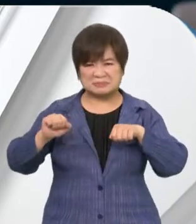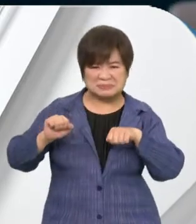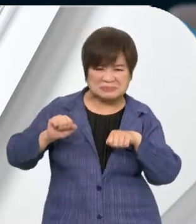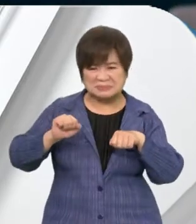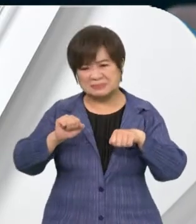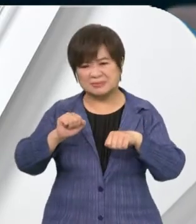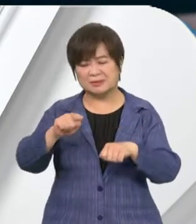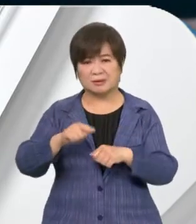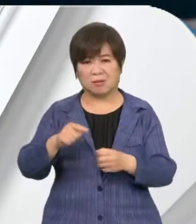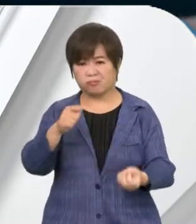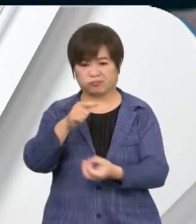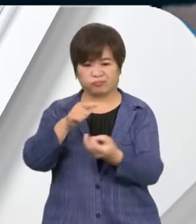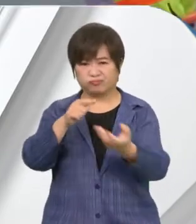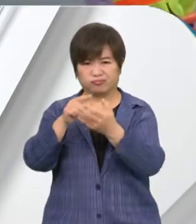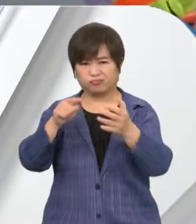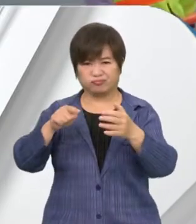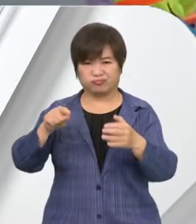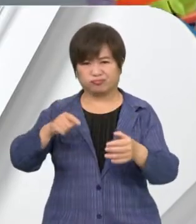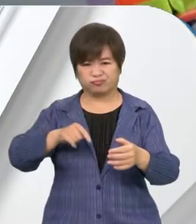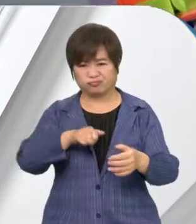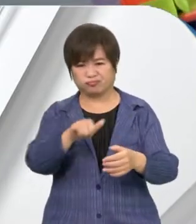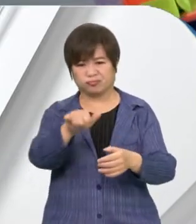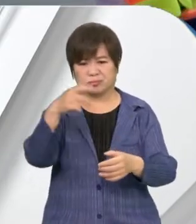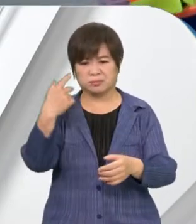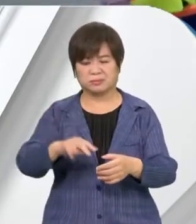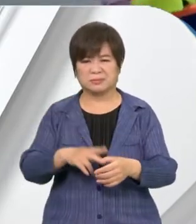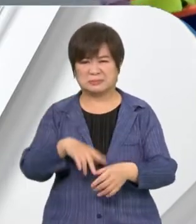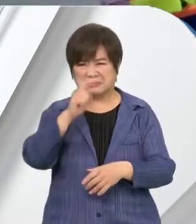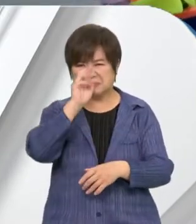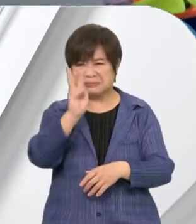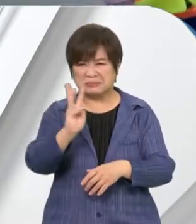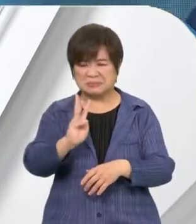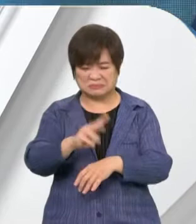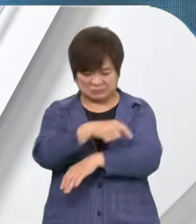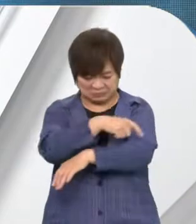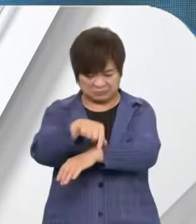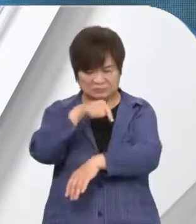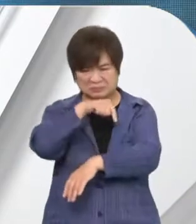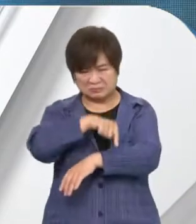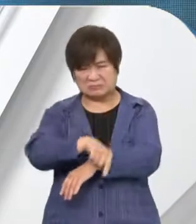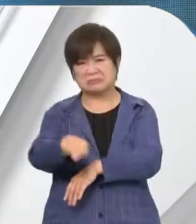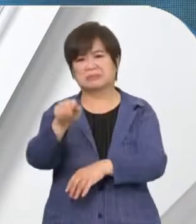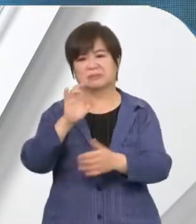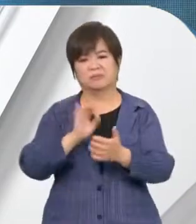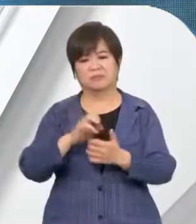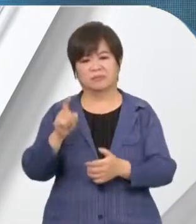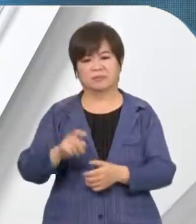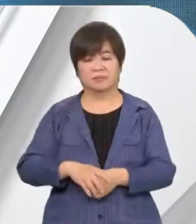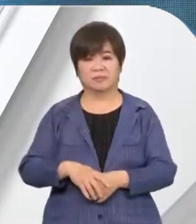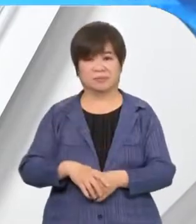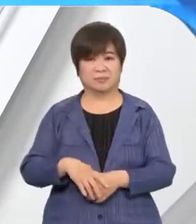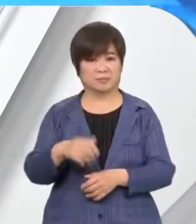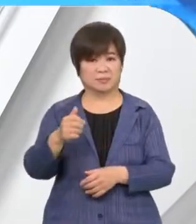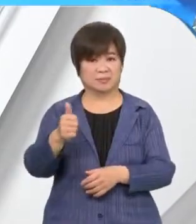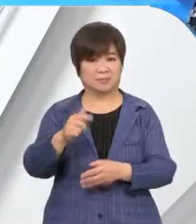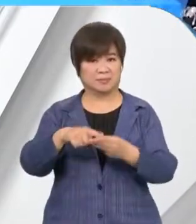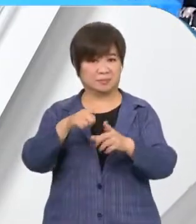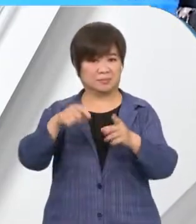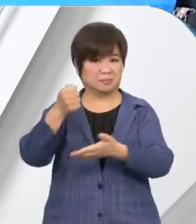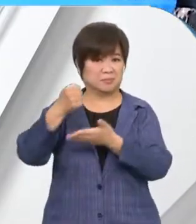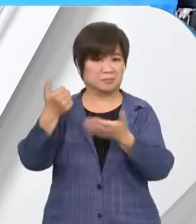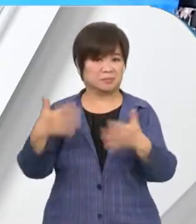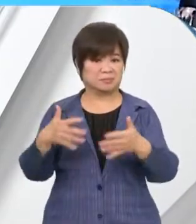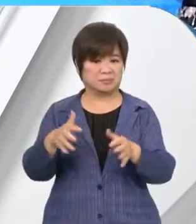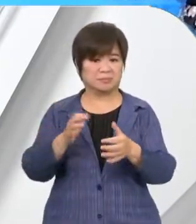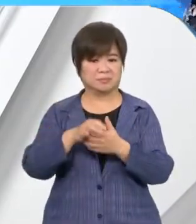都只跑吃毒，喊落水解毒，打苹果厂都辛苦，做男主角嘅金钟人哋，今天虽然做